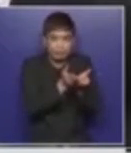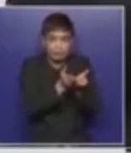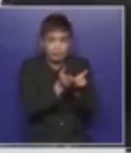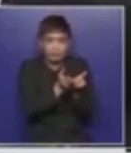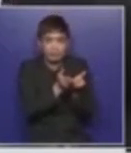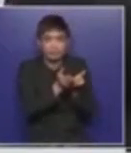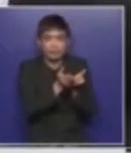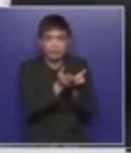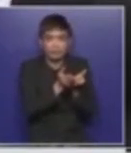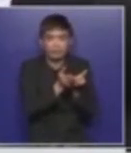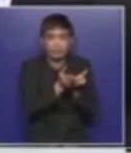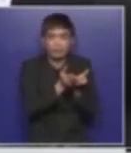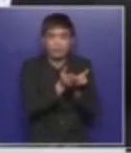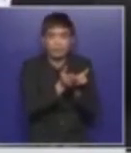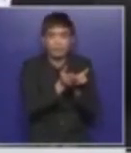ขอสมาทานช็อปเรือดำน้ำเนี่ยมันสามารถตัดได้